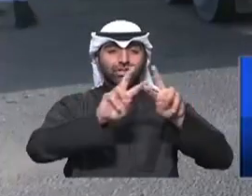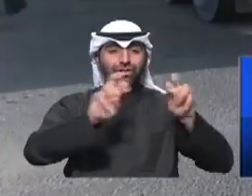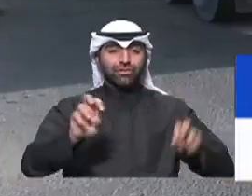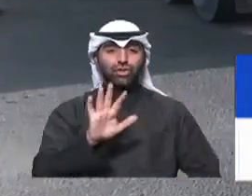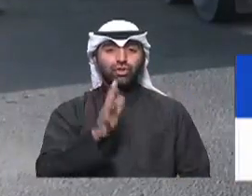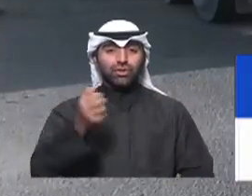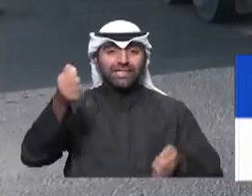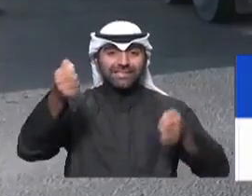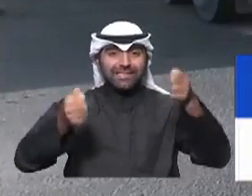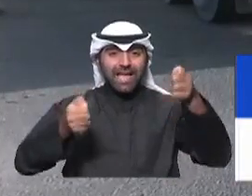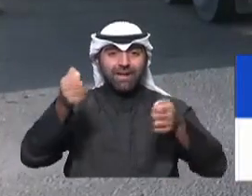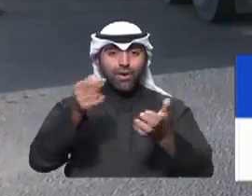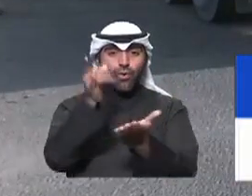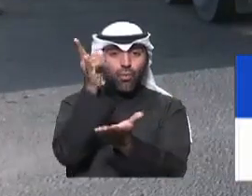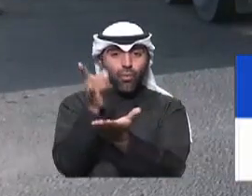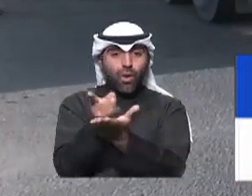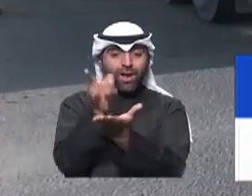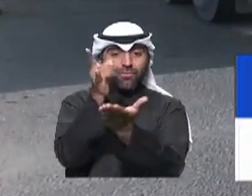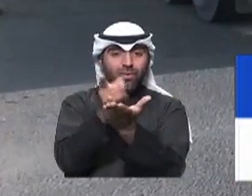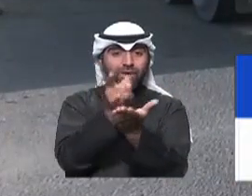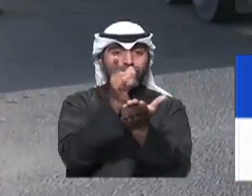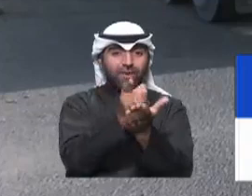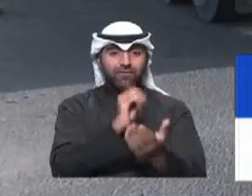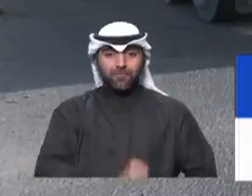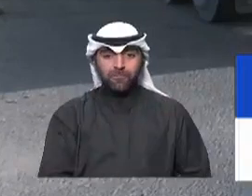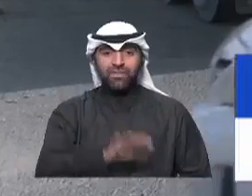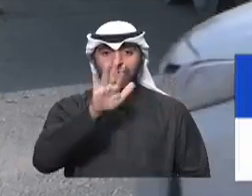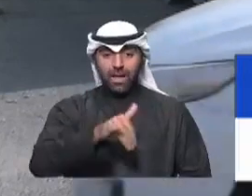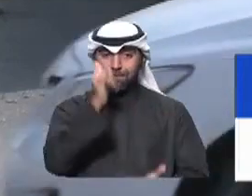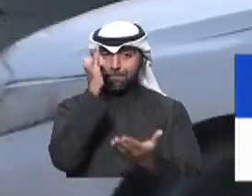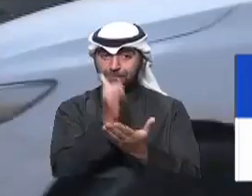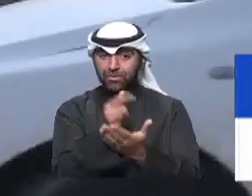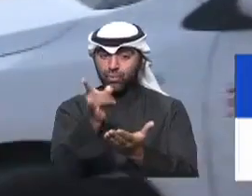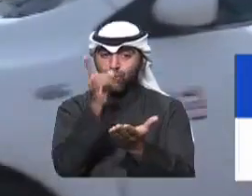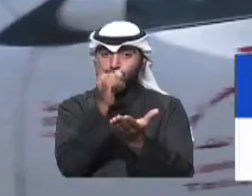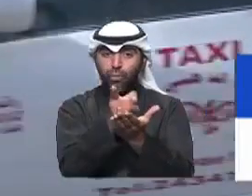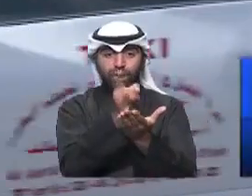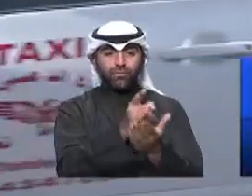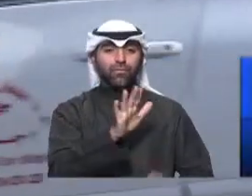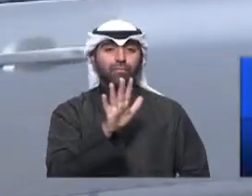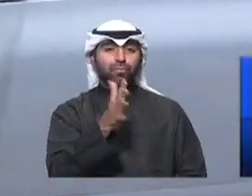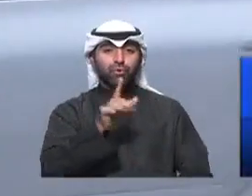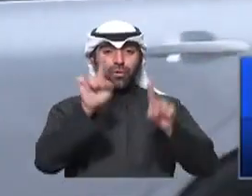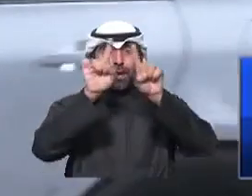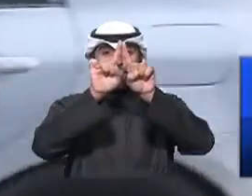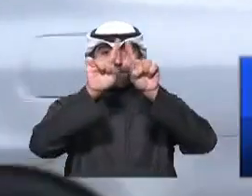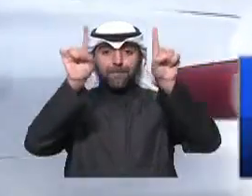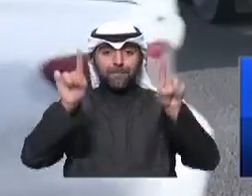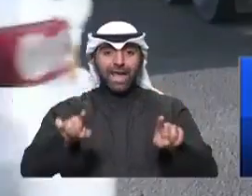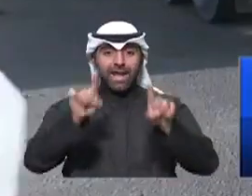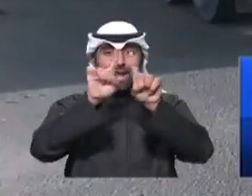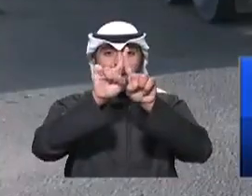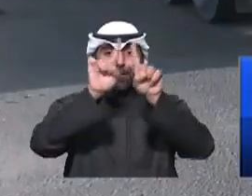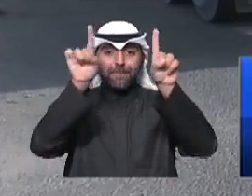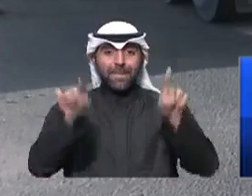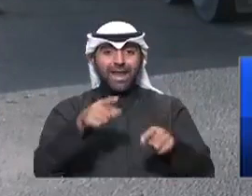لأصحاب المحلات والقراجات، طبعا السيارات هذه من بداية رفعها راح تكون طبعا محطوط عليها ملصقات اللي هي